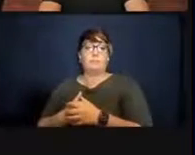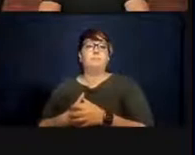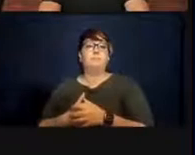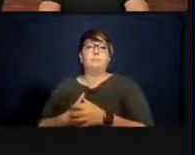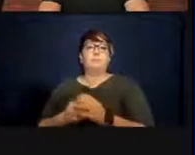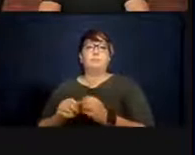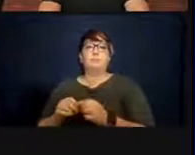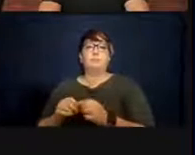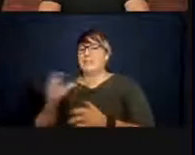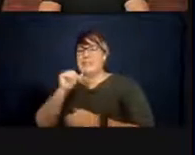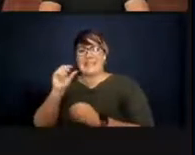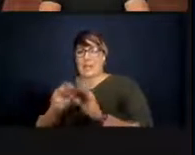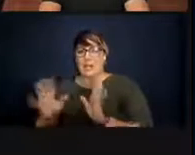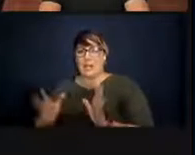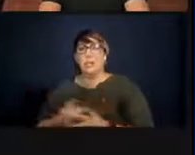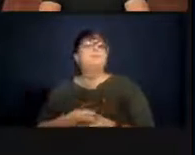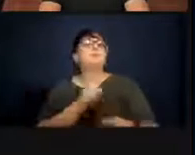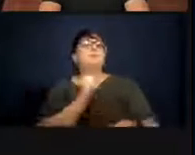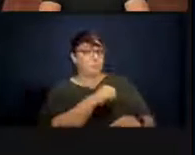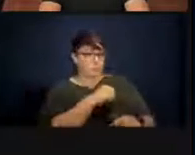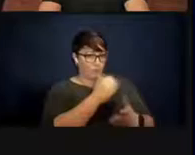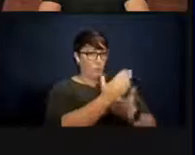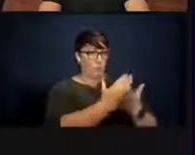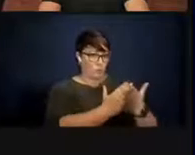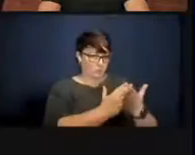بأن هناك أمر تابع لي يجب أن